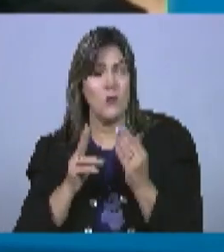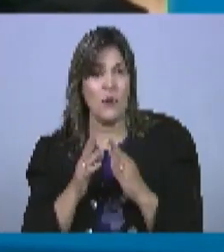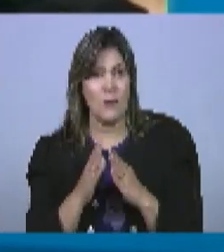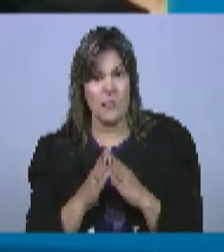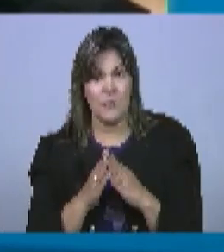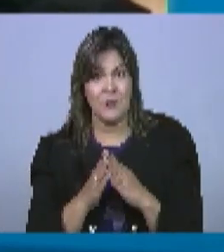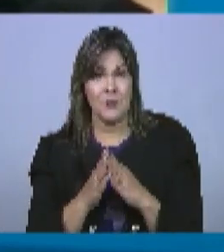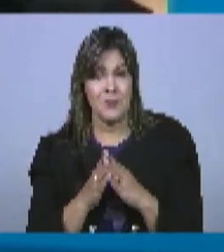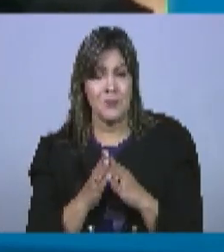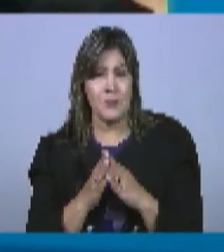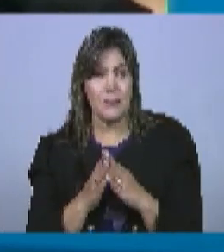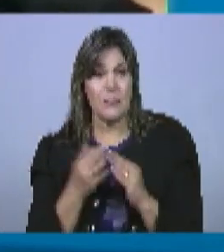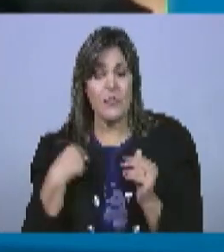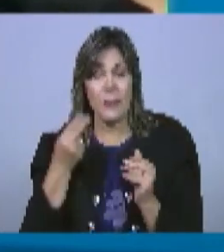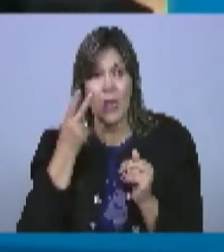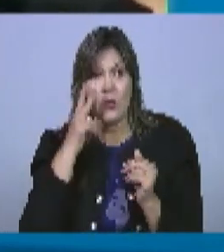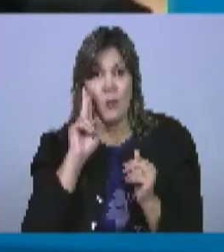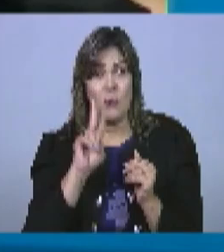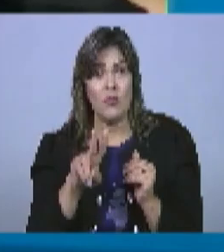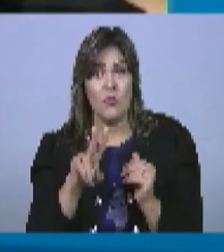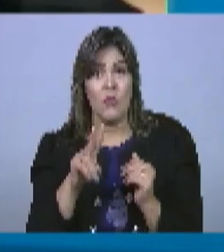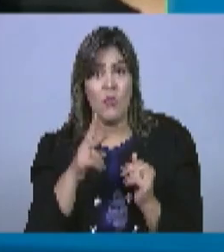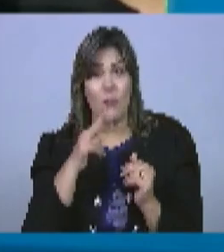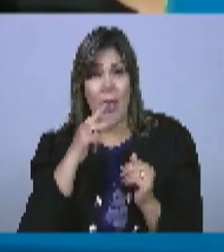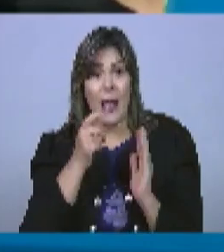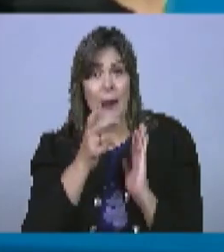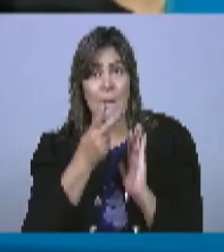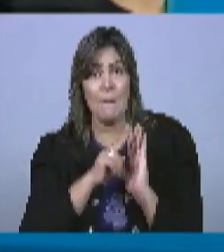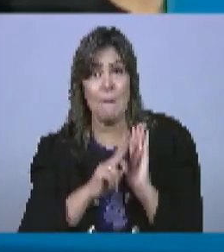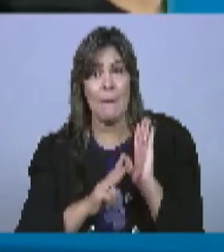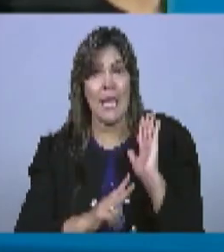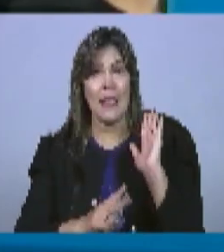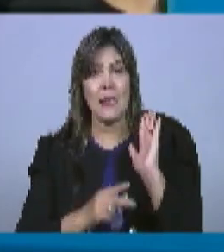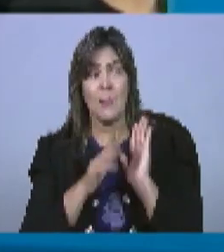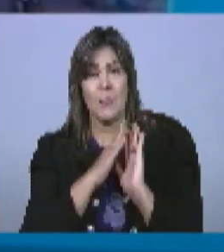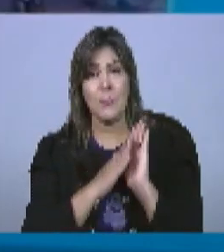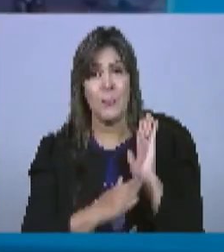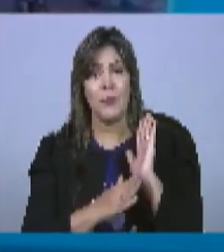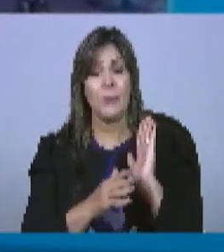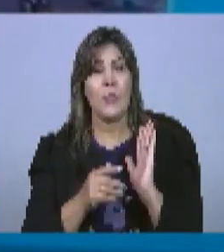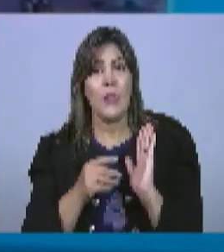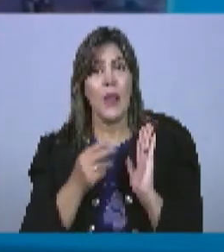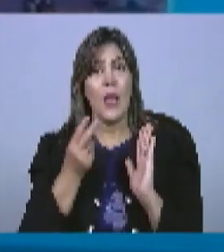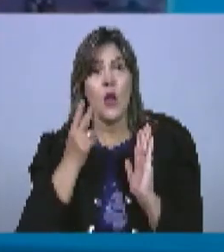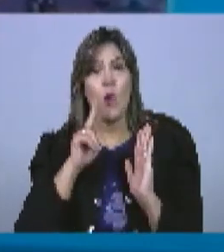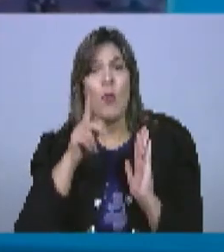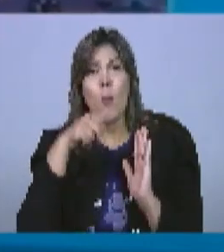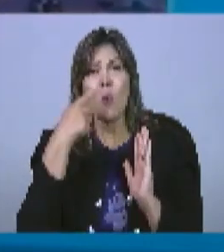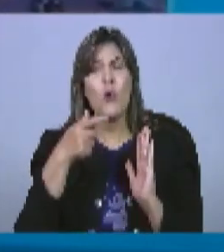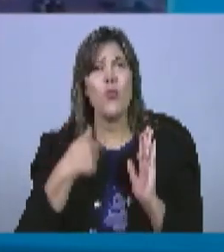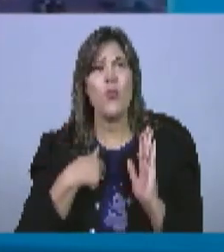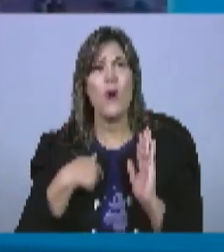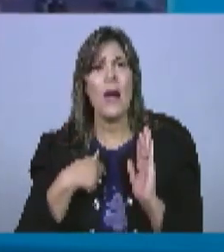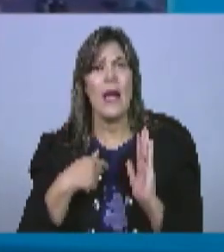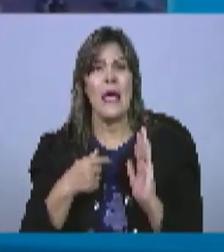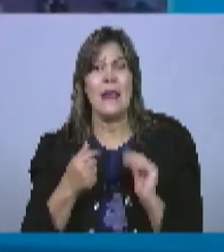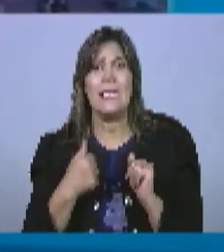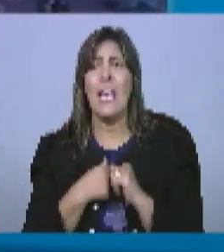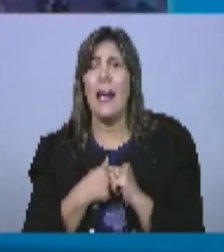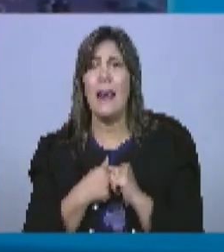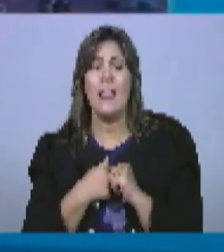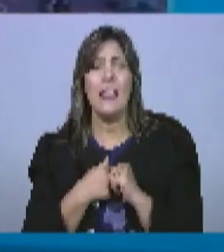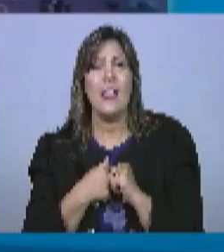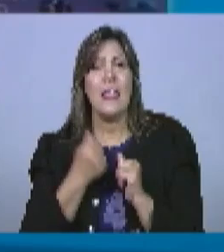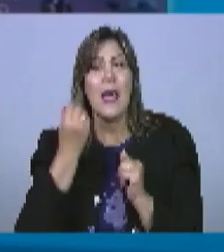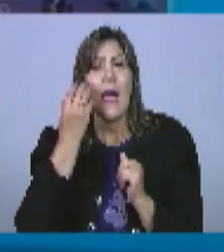والممارسات انا بصيت في الكلام اللي كتبوه هؤلاء الذين يدعوا الحداثه على صفحات